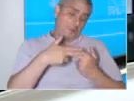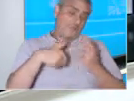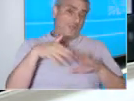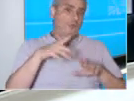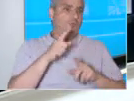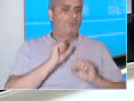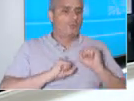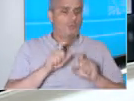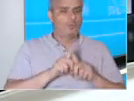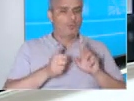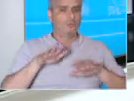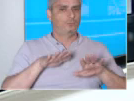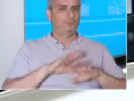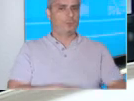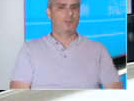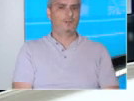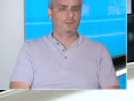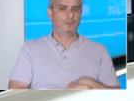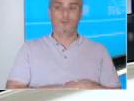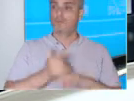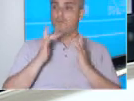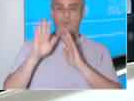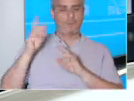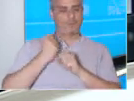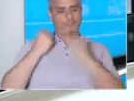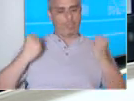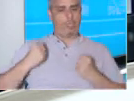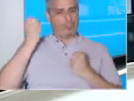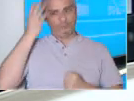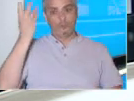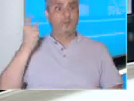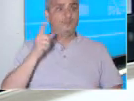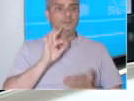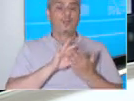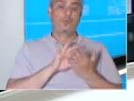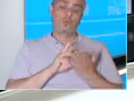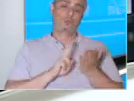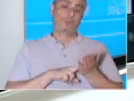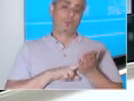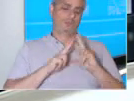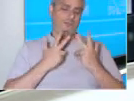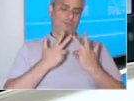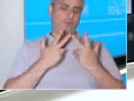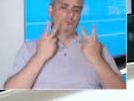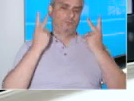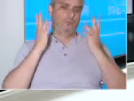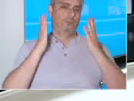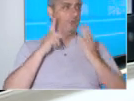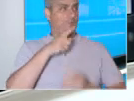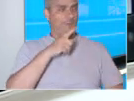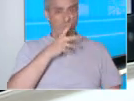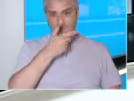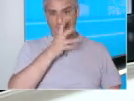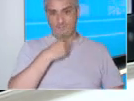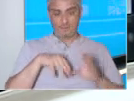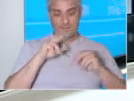ממשלה, אבל הוא מתנהג כראש ממשלה אל מול נתניהו שמשתתה, וזה נקודות זכות ציבוריות משמעותיות לזכותו, אם נלך